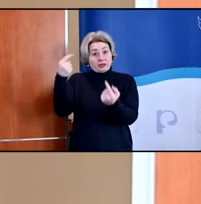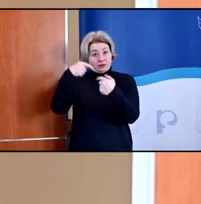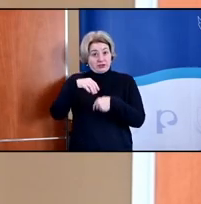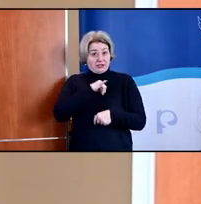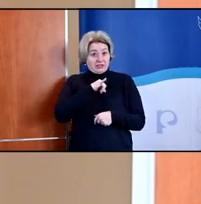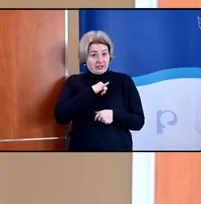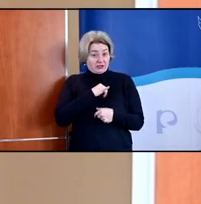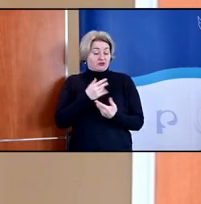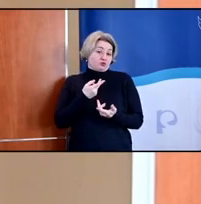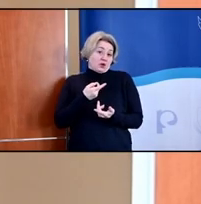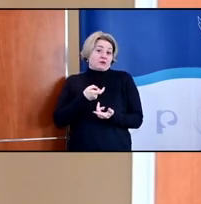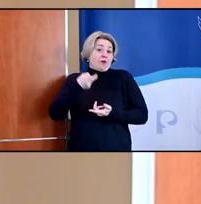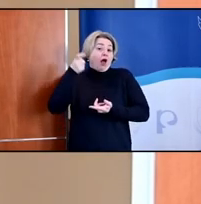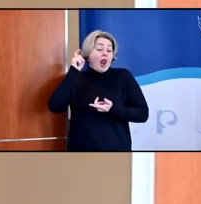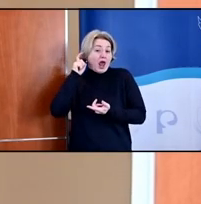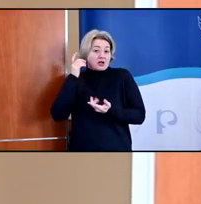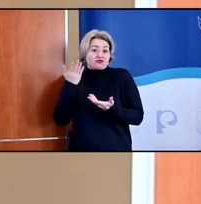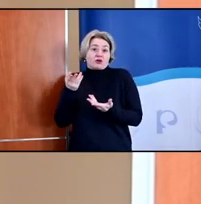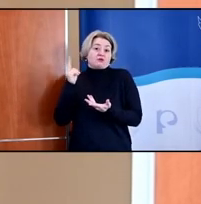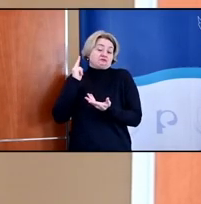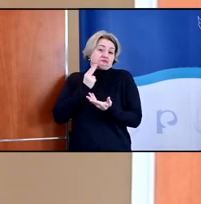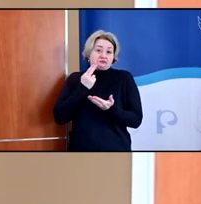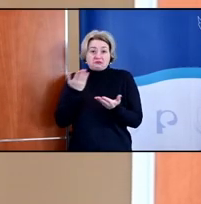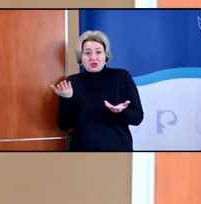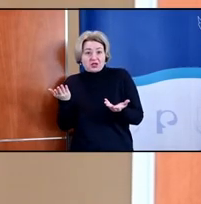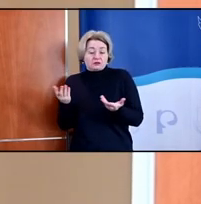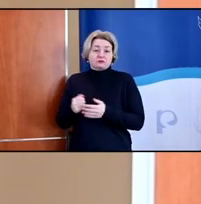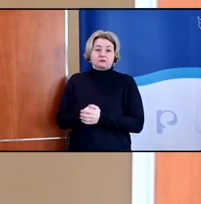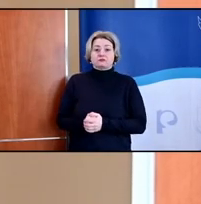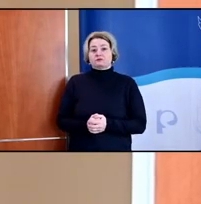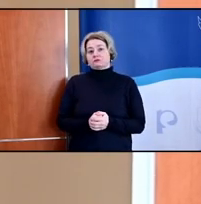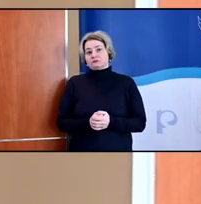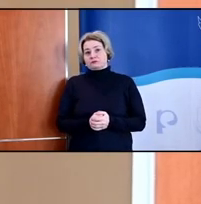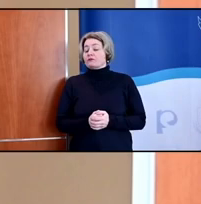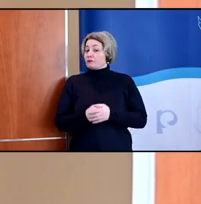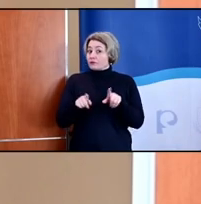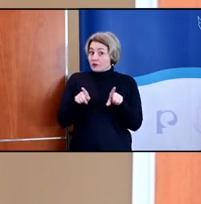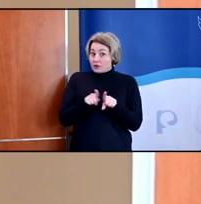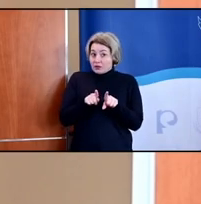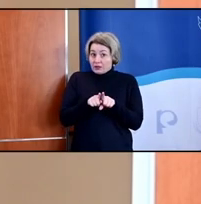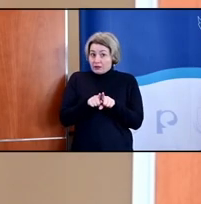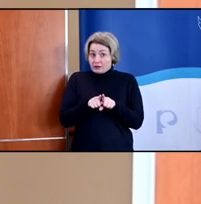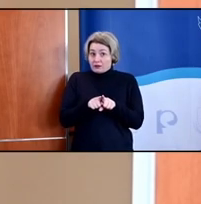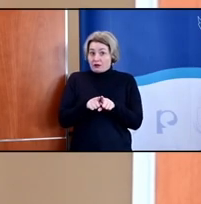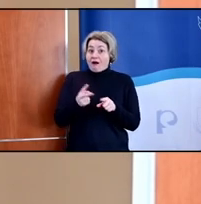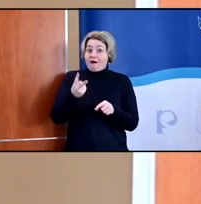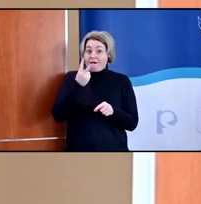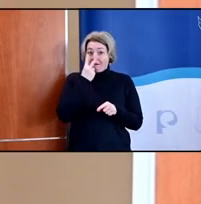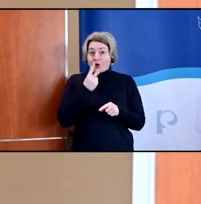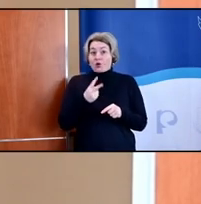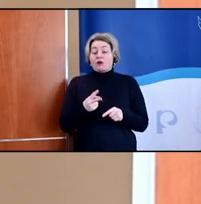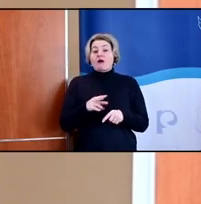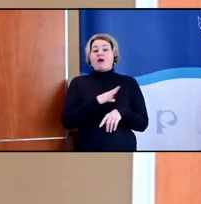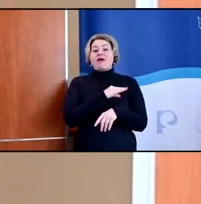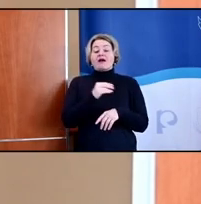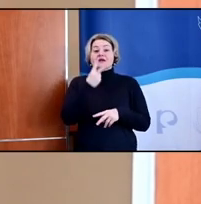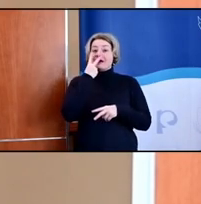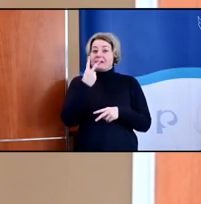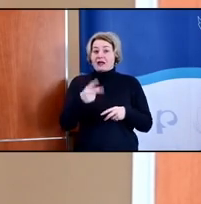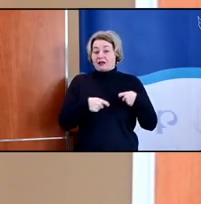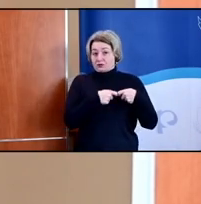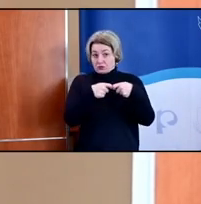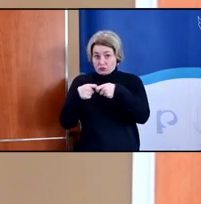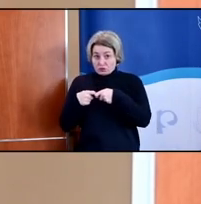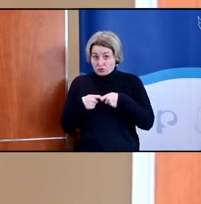akik hallálsérültként élnek ugyanígy a vakok és gyengéátok szövetségével